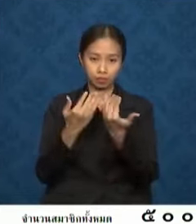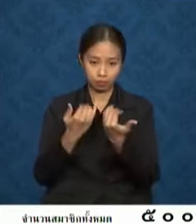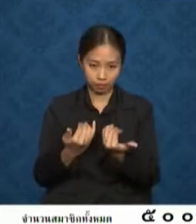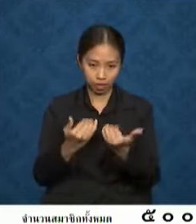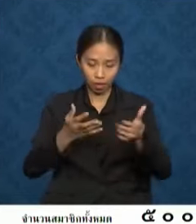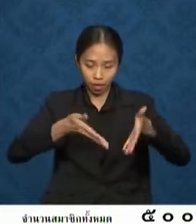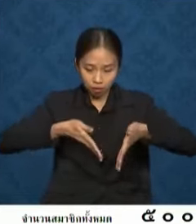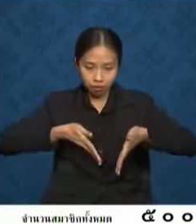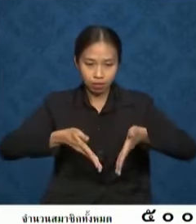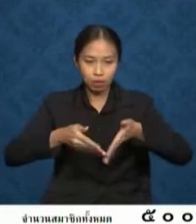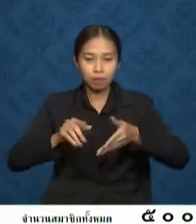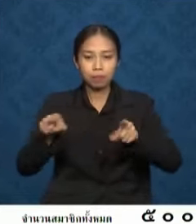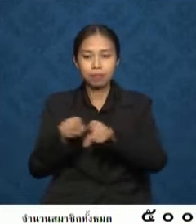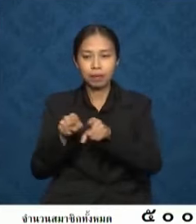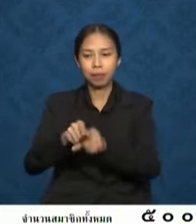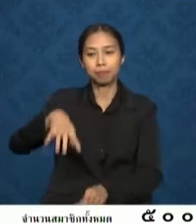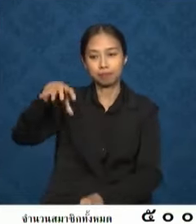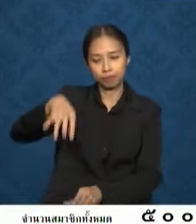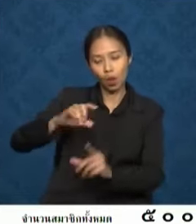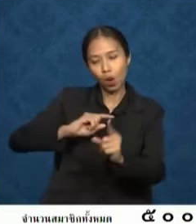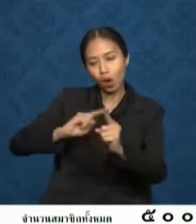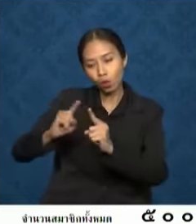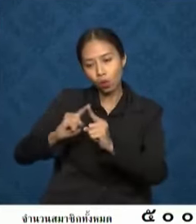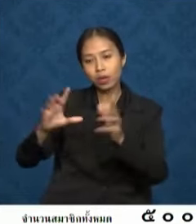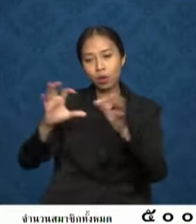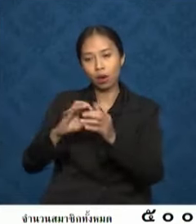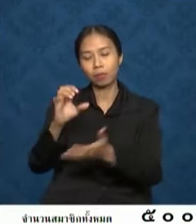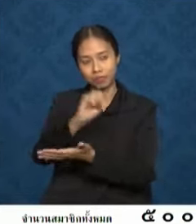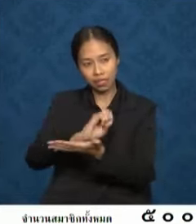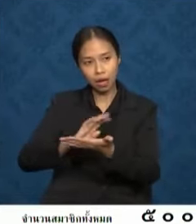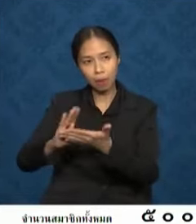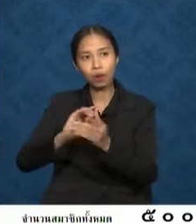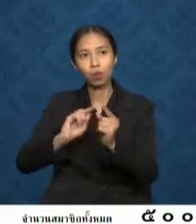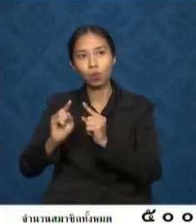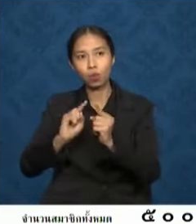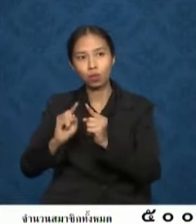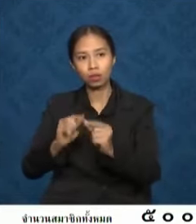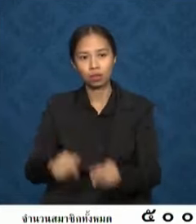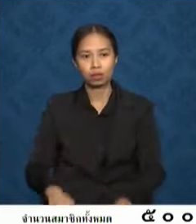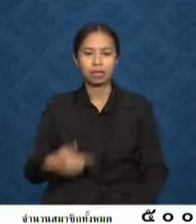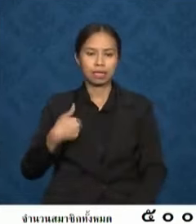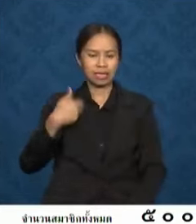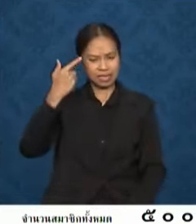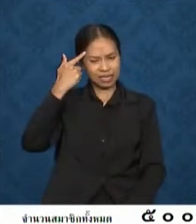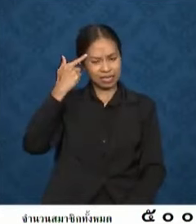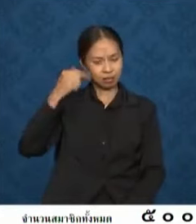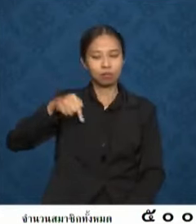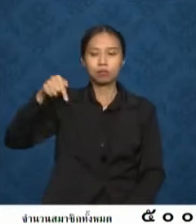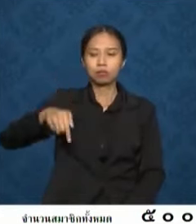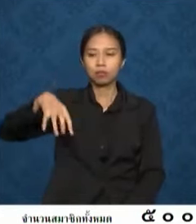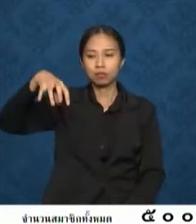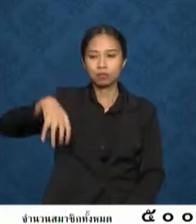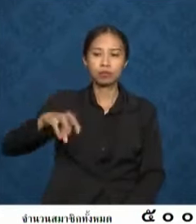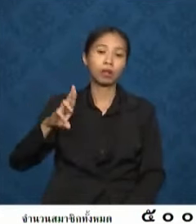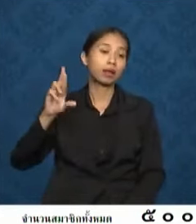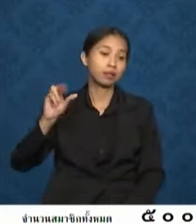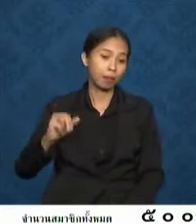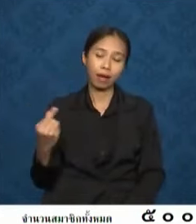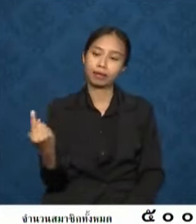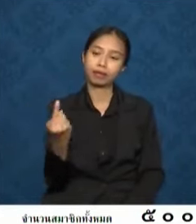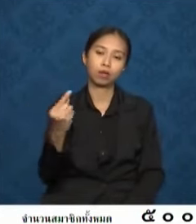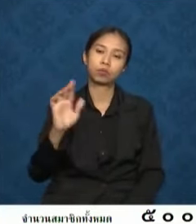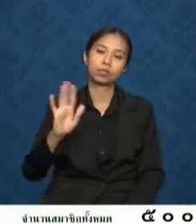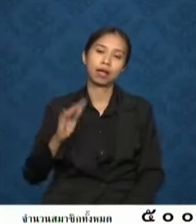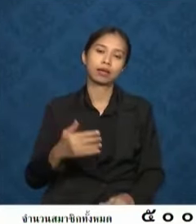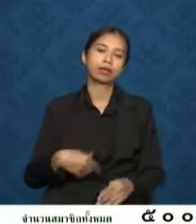ปลอดภัยในการพูดคุยในเรื่องสถาบันพระมหากษัตริย์ไม่ใช่แค่ในสภาแห่งนี้ครับแต่หมายรวมถึงเวที